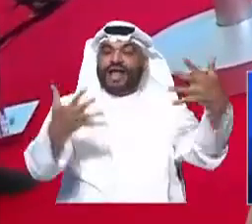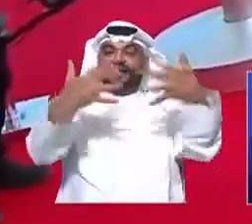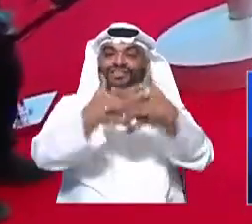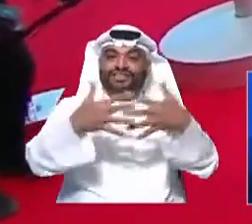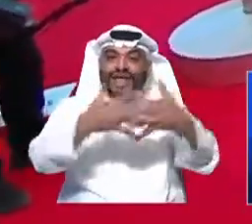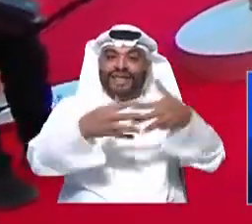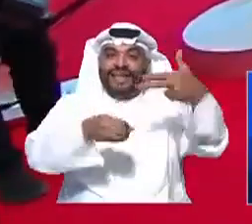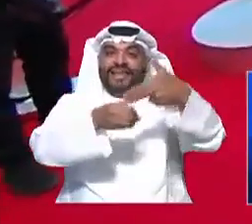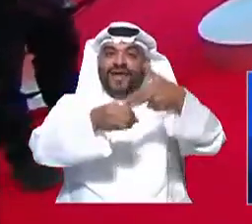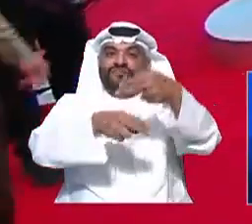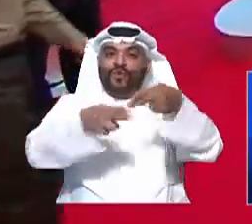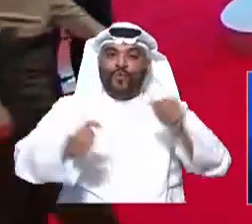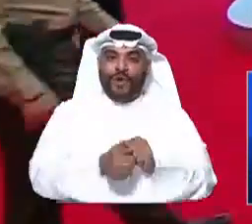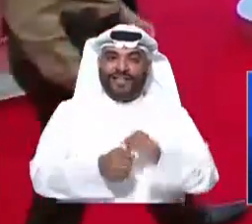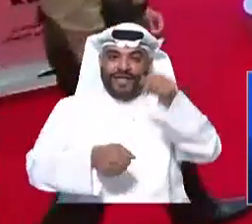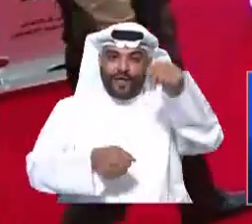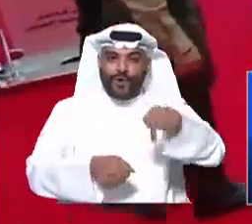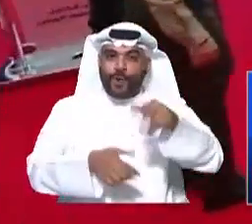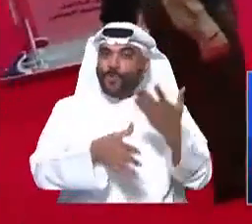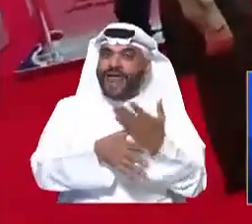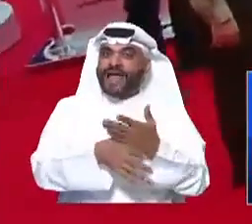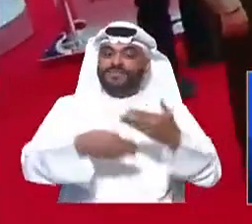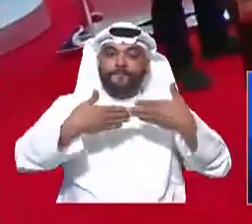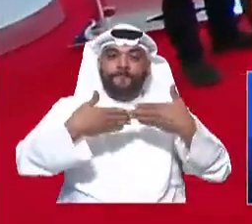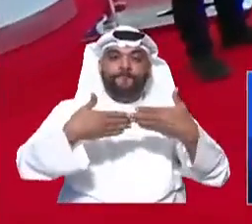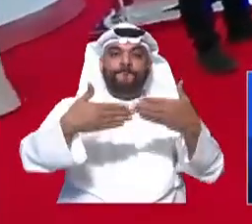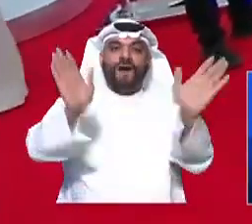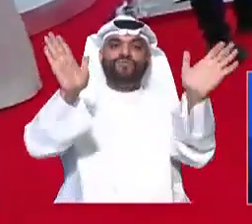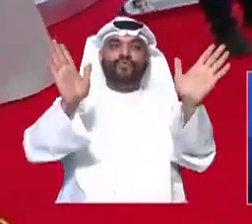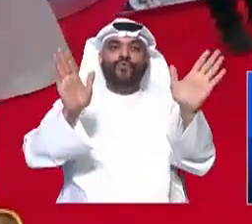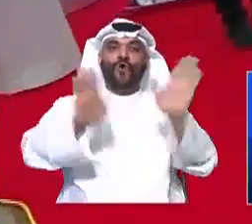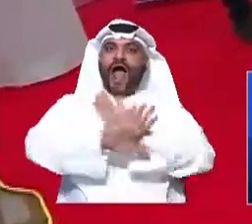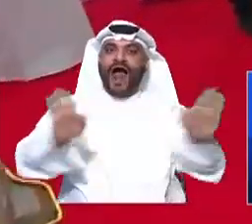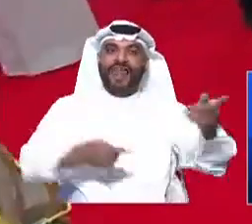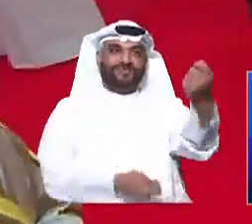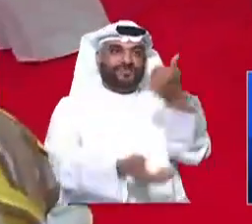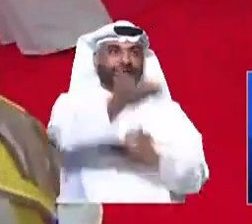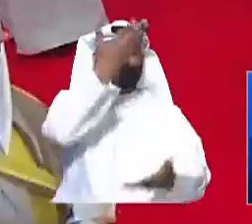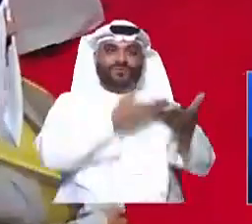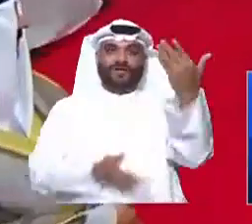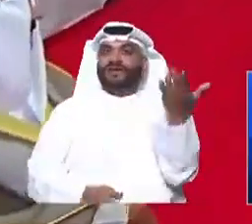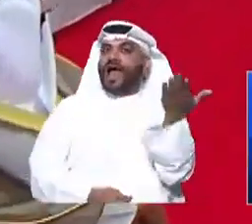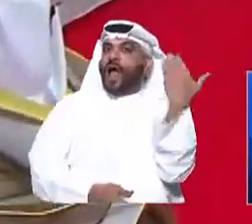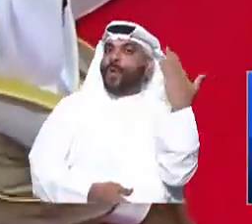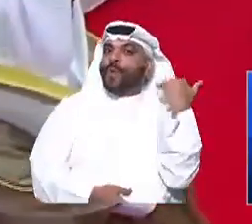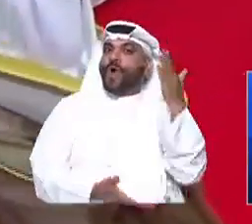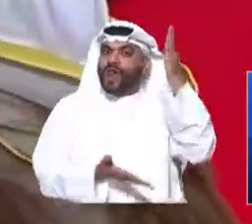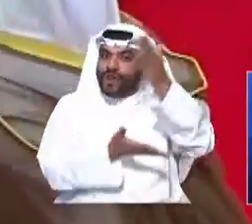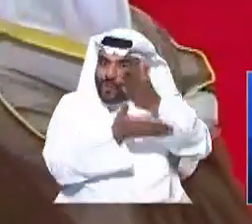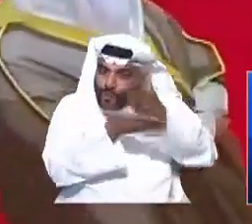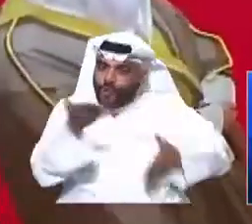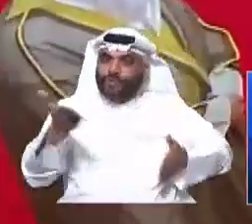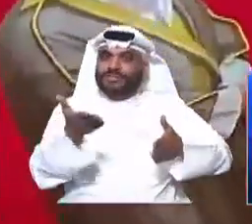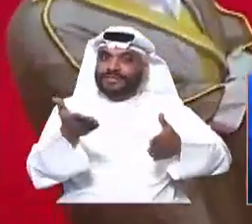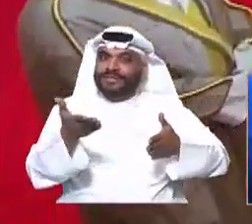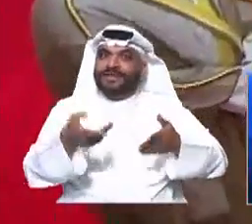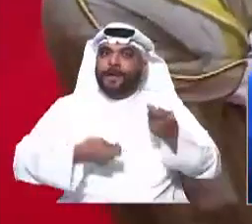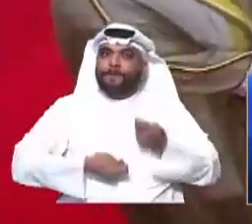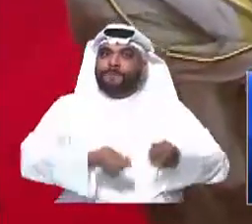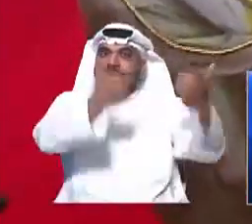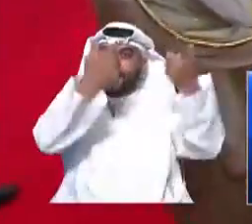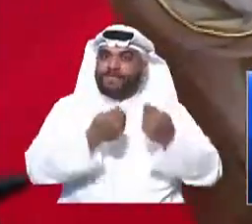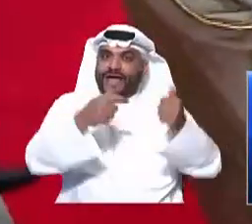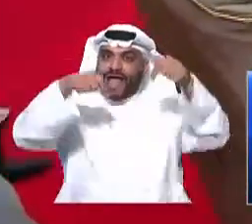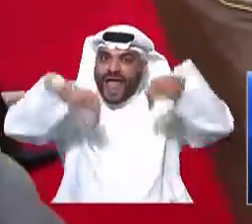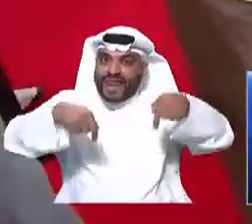الصباح، والرئيس التنفيذي لشركة البترول الوطنية الكويتية المهندس وليد خالد رشيد البدر. وقد تم